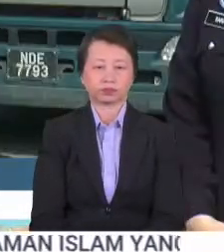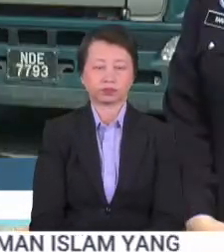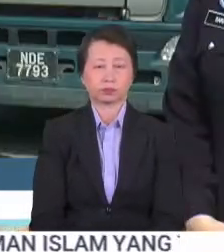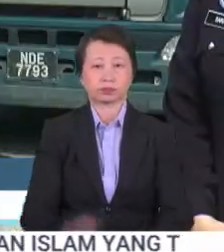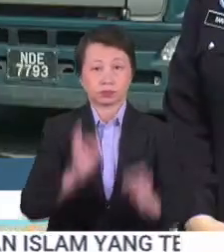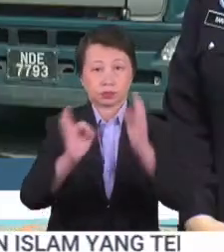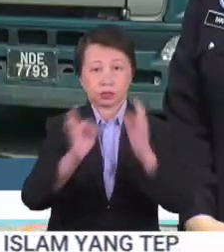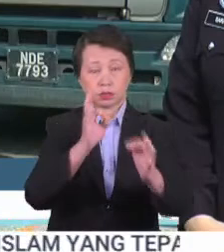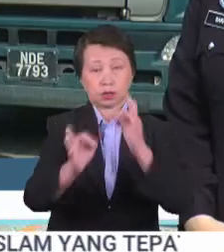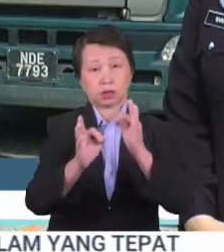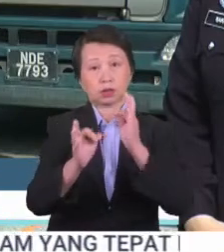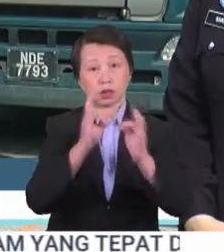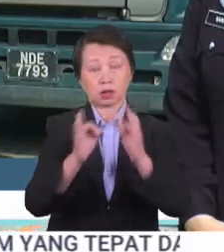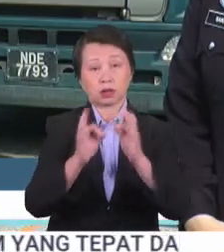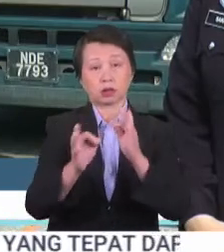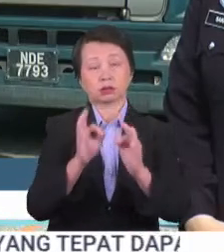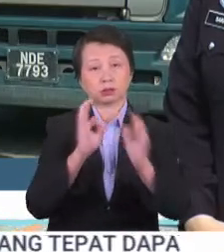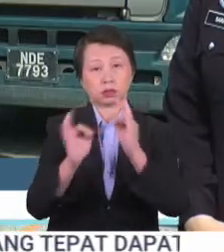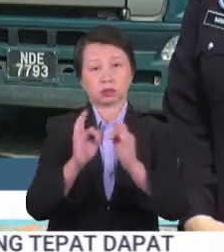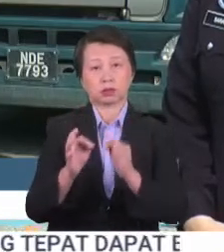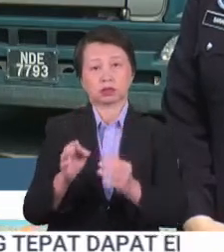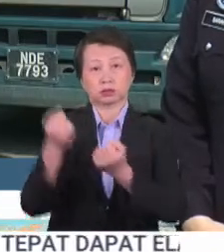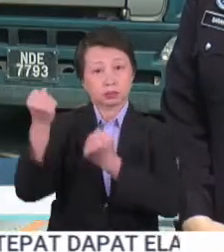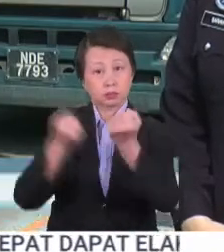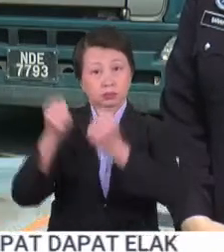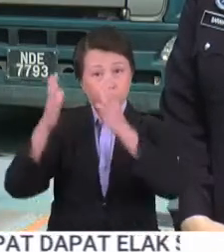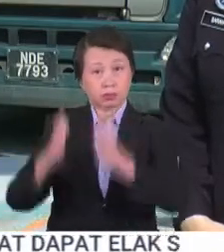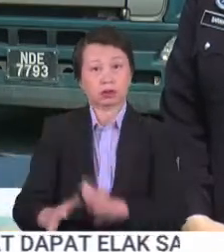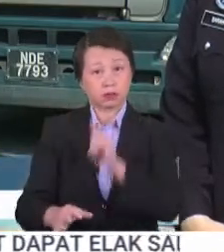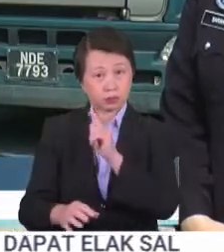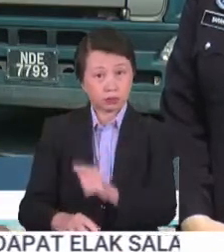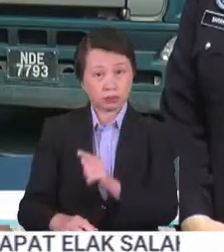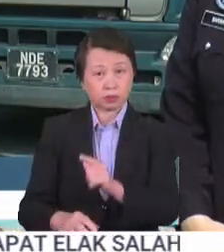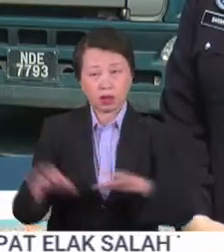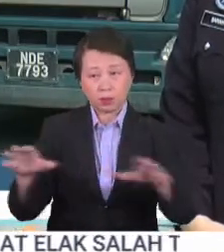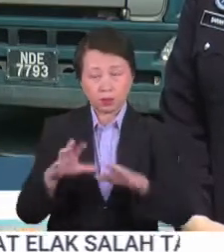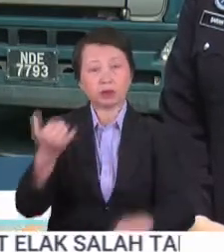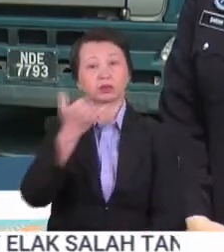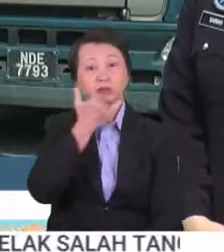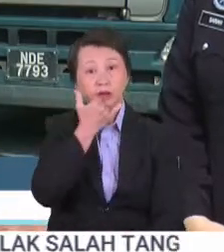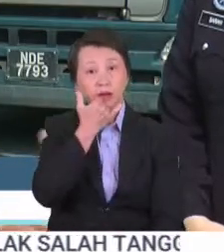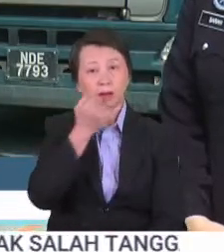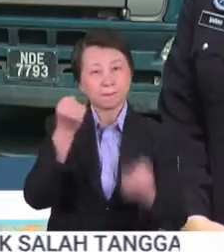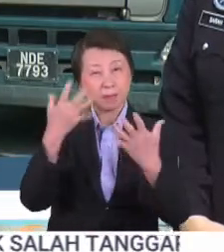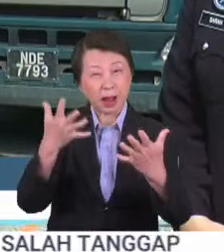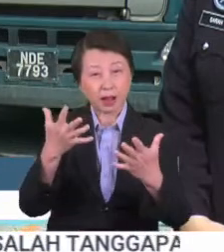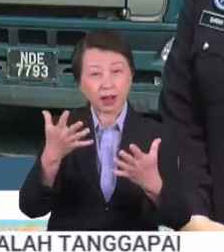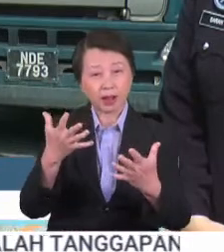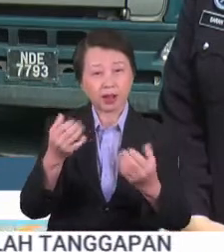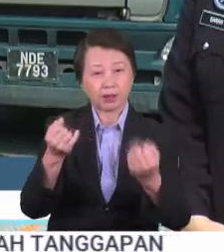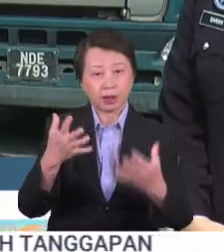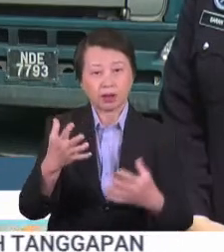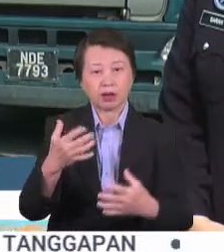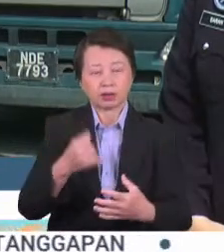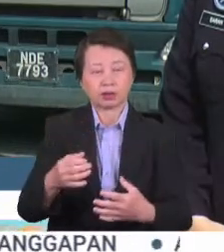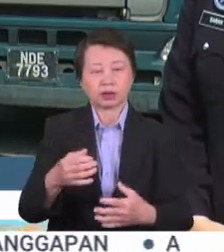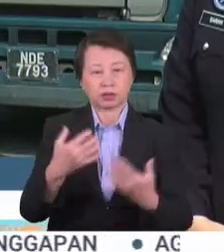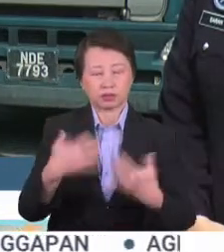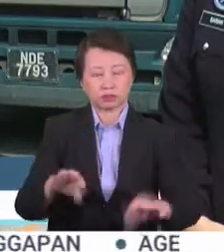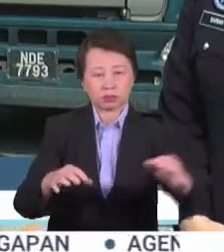sekiranya didapati bahawa mereka ini melakukan kesalahan dengan bak dan peruditan telah